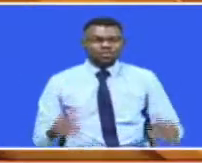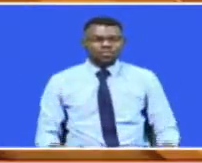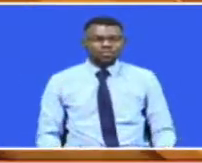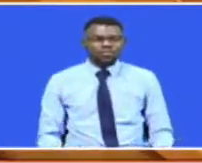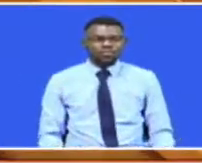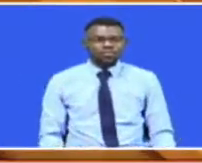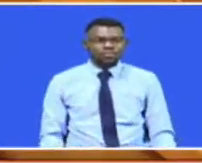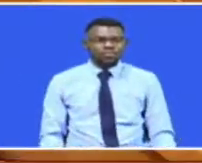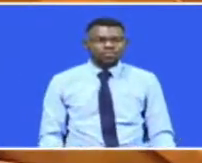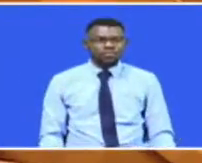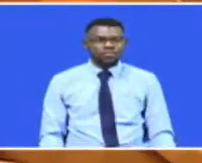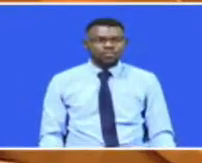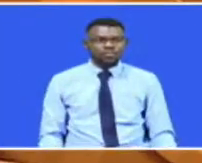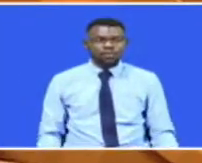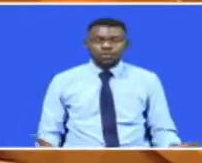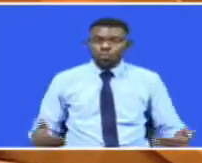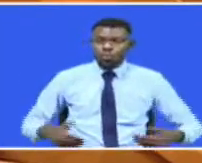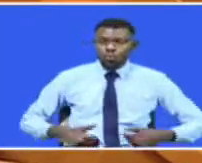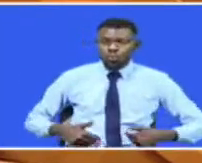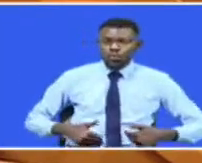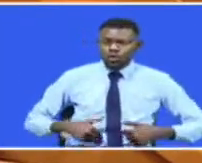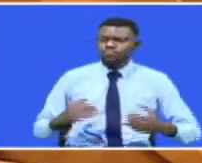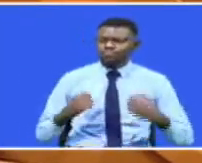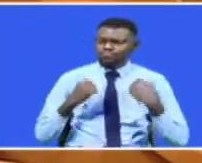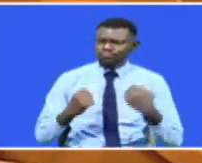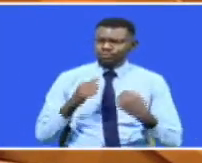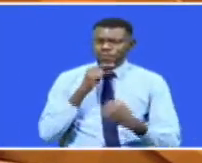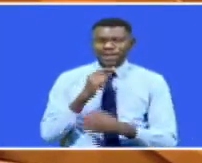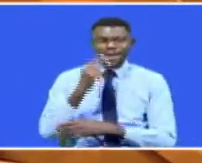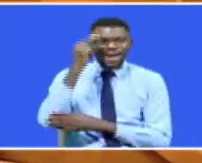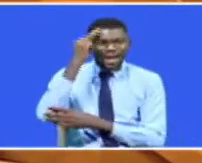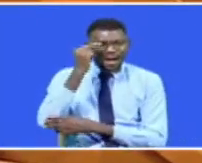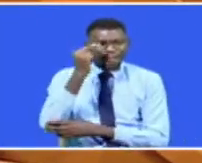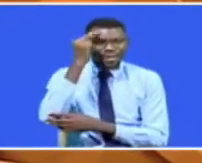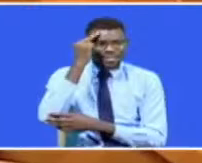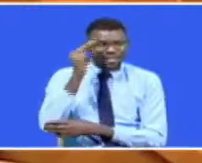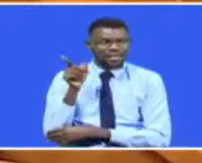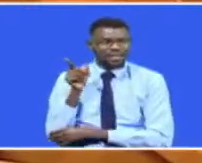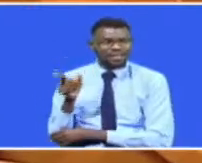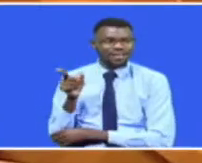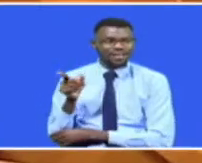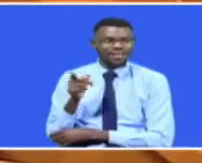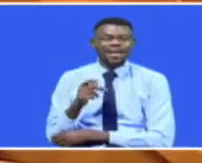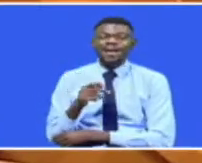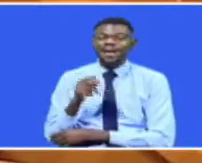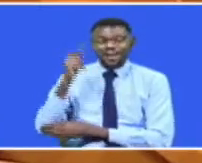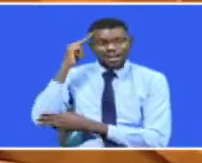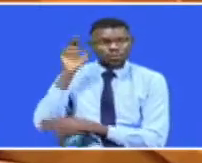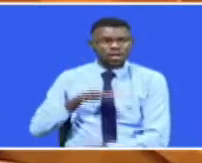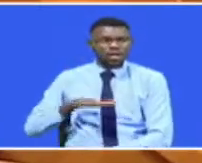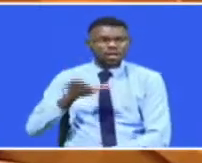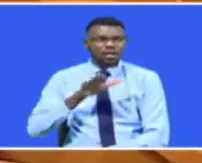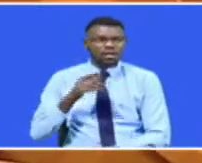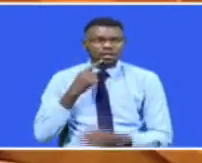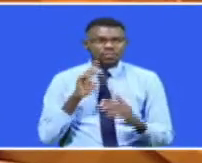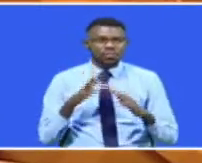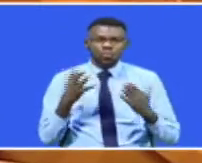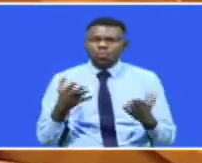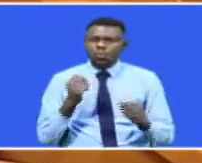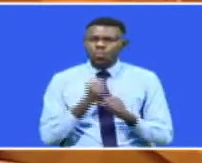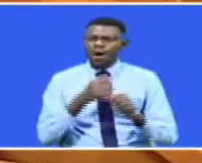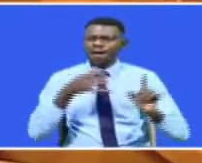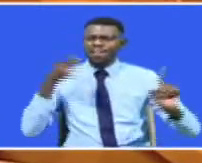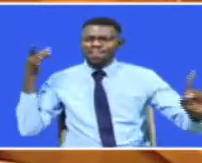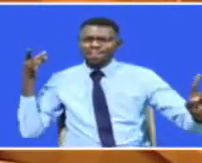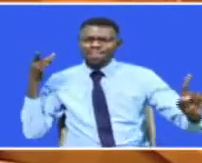Na mabarobaro kutoka jamii ya Maasai, sehemu ya hifadhi ya jamii ya Siana, kaunti ya Narok, wameamua kuachana na uwindaji haramu